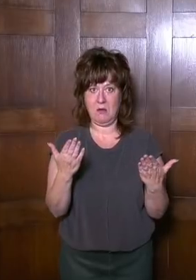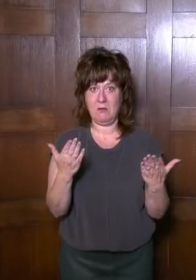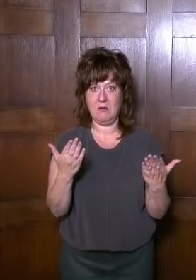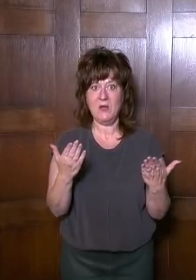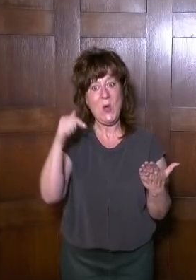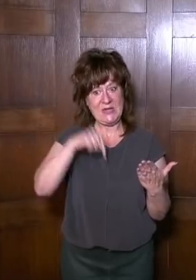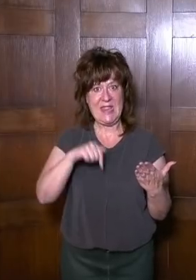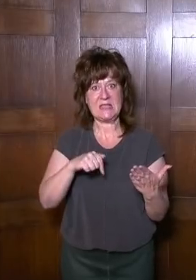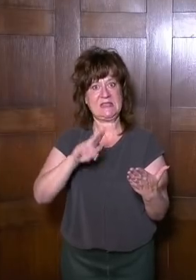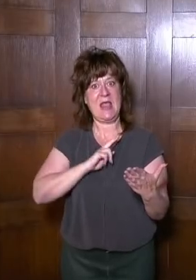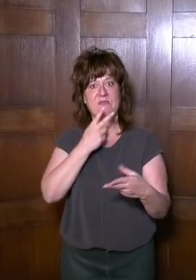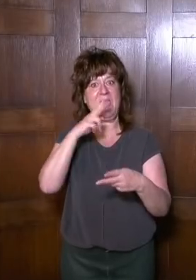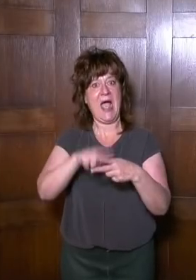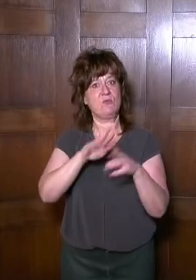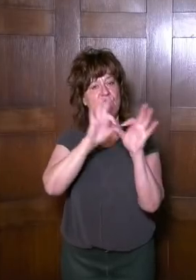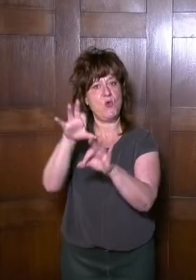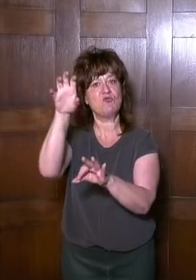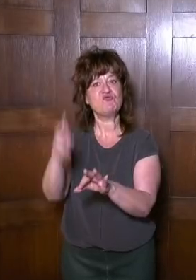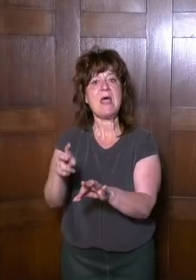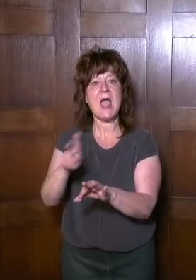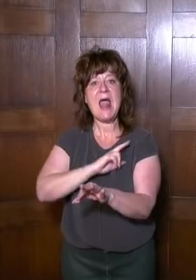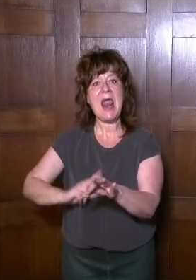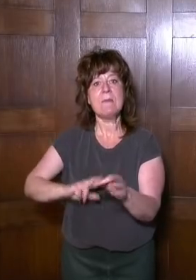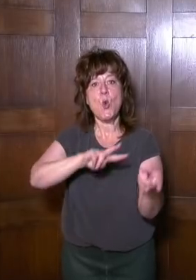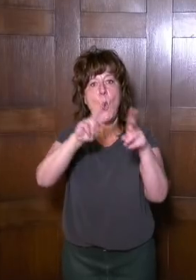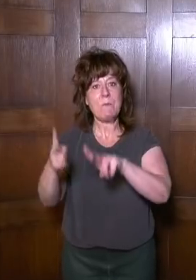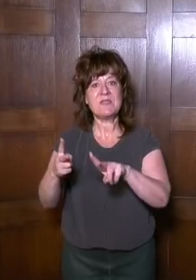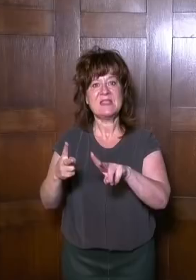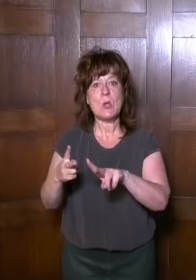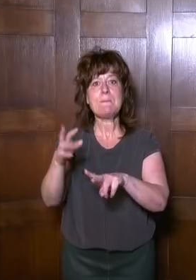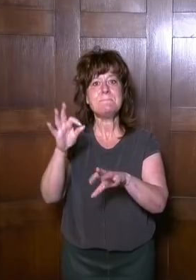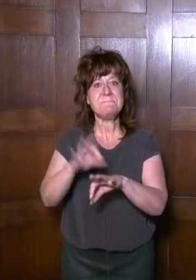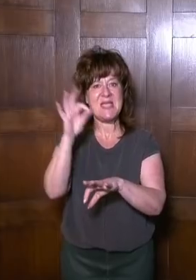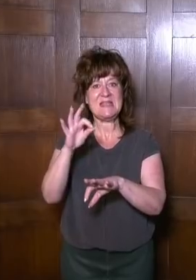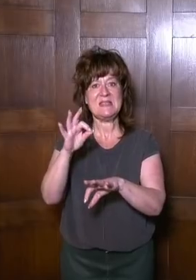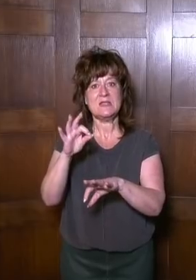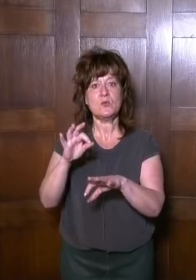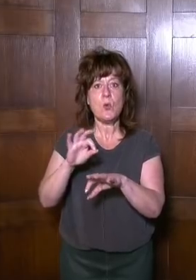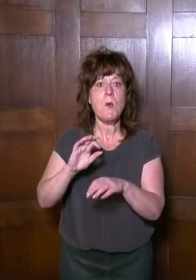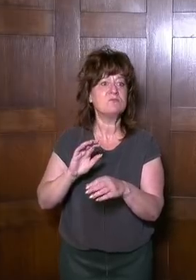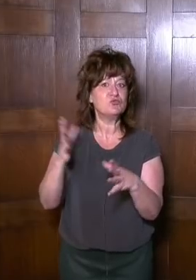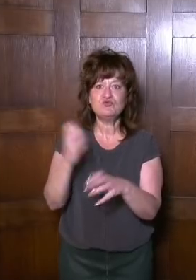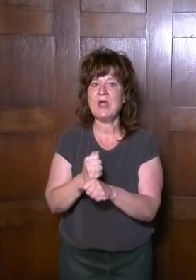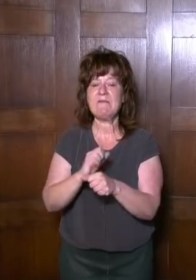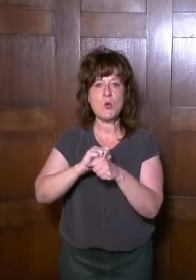bin jetzt verantwortlich in der Stadt Leipzig für die Umsetzung des medizinischen Parts zur Bewältigung der Corona-Krise.